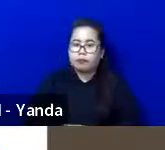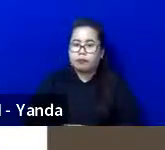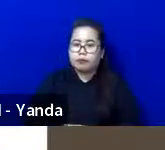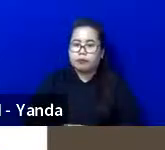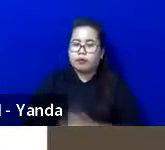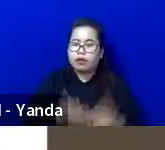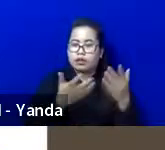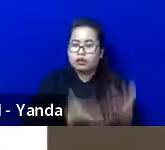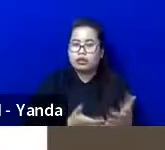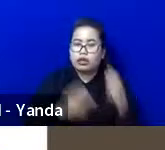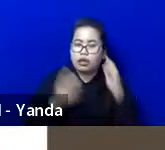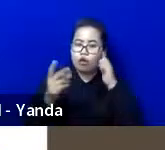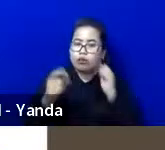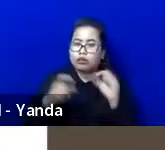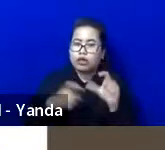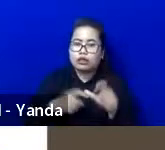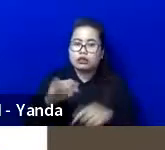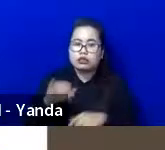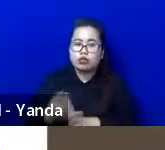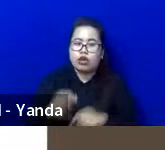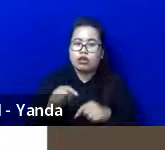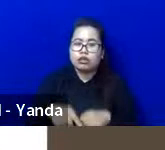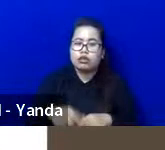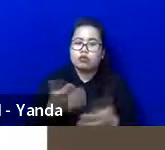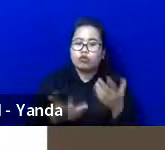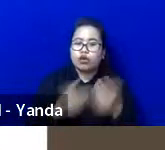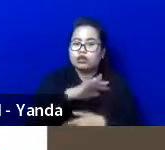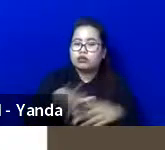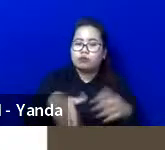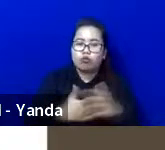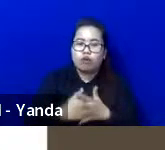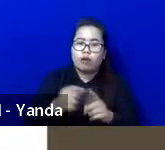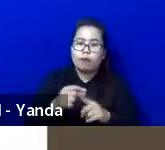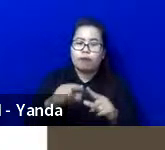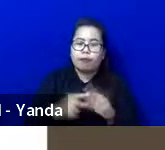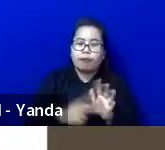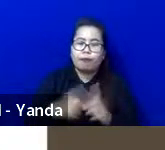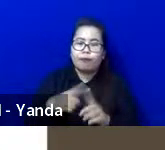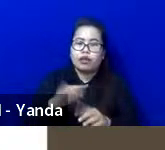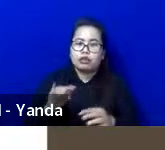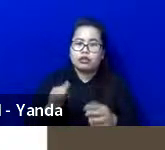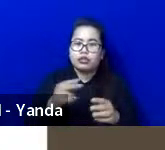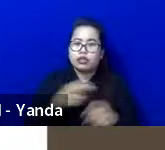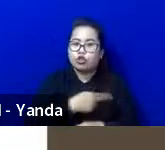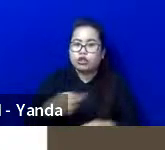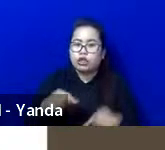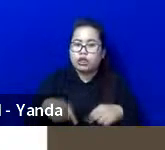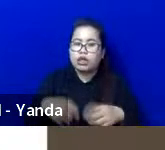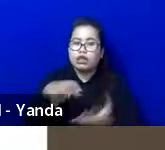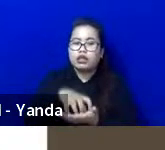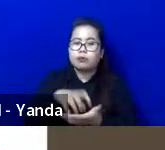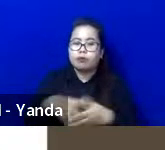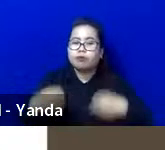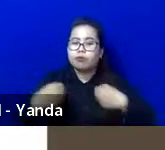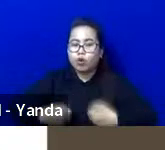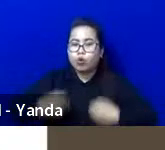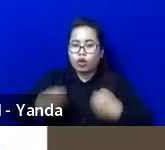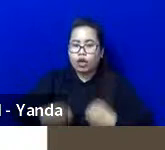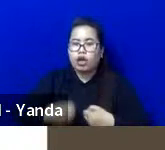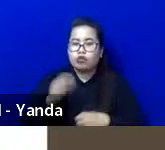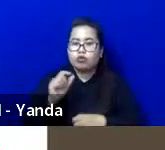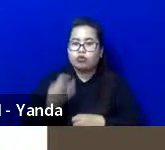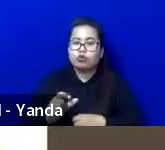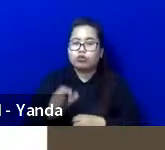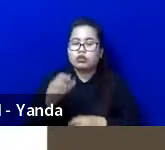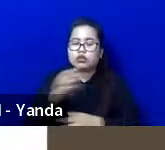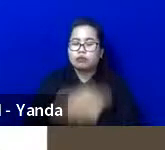rumah sakit jiwa dan hampir semua panti di Indonesia itu menjadi tempat pengurungan bagi penyandang disabilitas mental